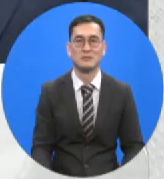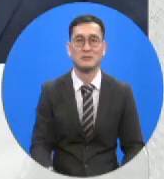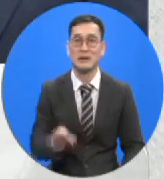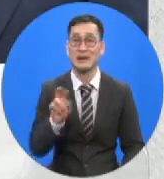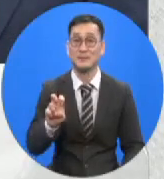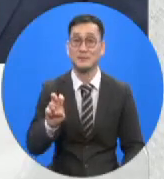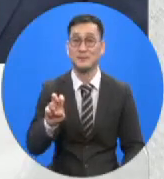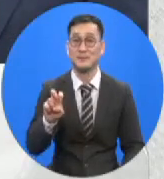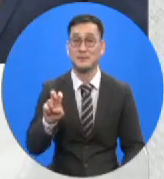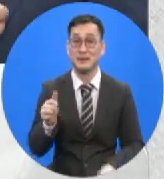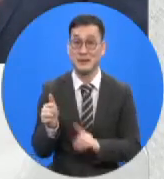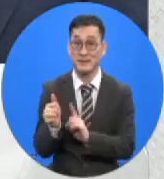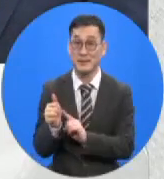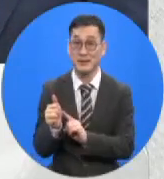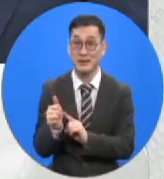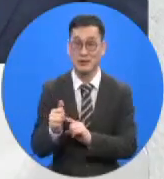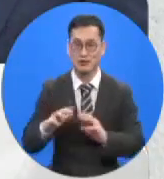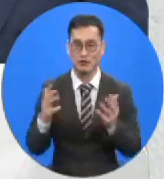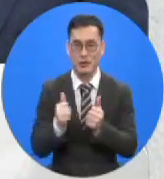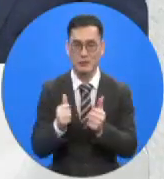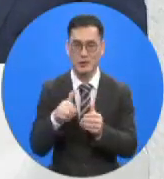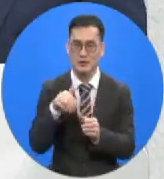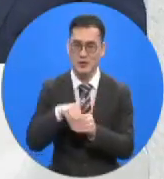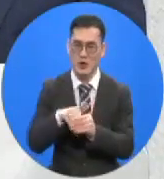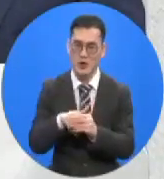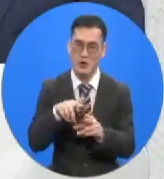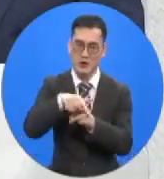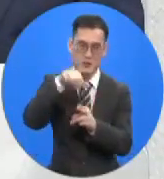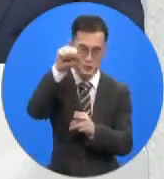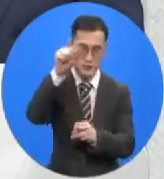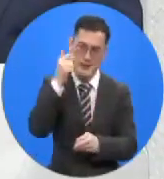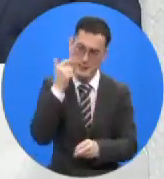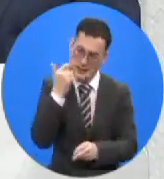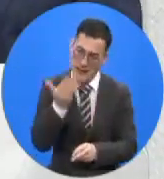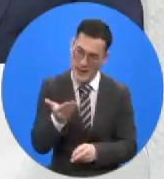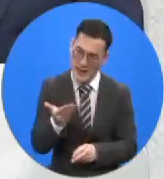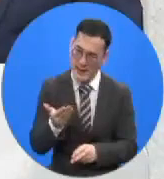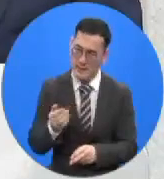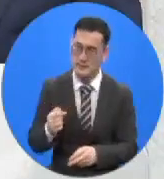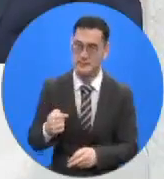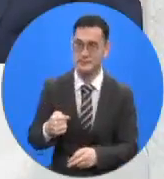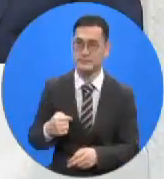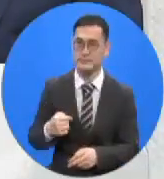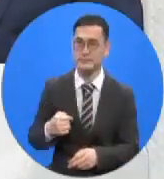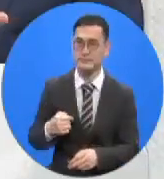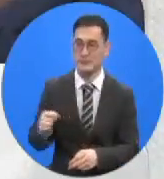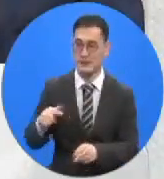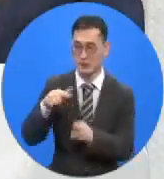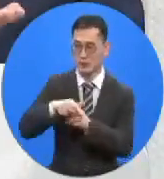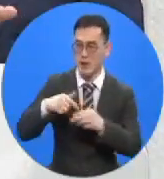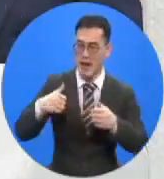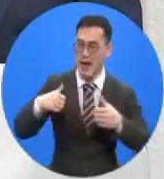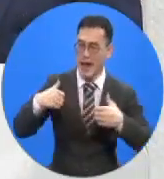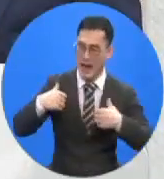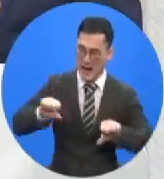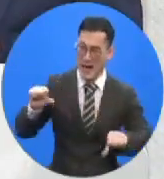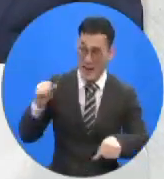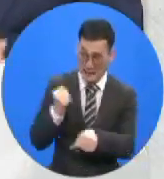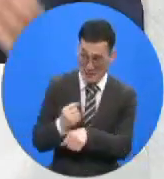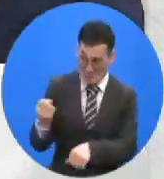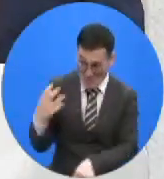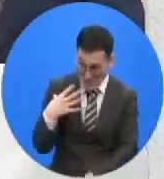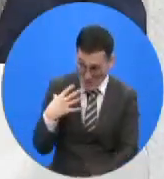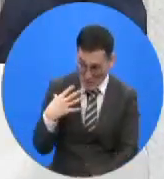임종석 전 비서실장이 총선에 나올 것인가? 저는 이제 안 나온다 해서 평화경제 이야기를 하걸래 잘했다. 그리고